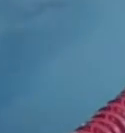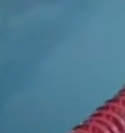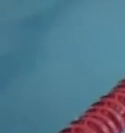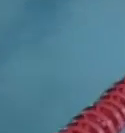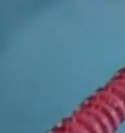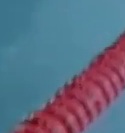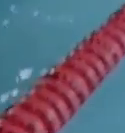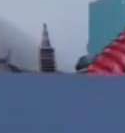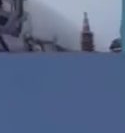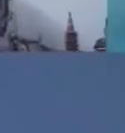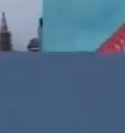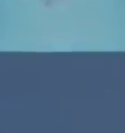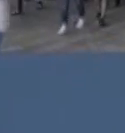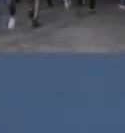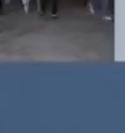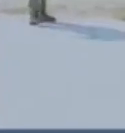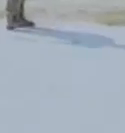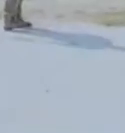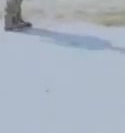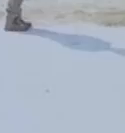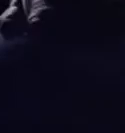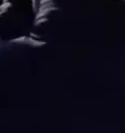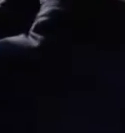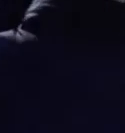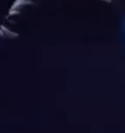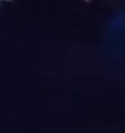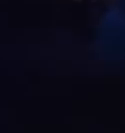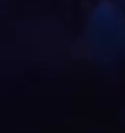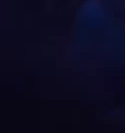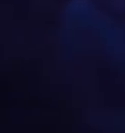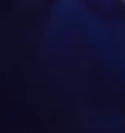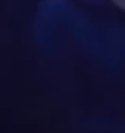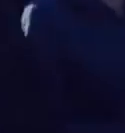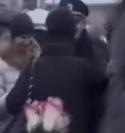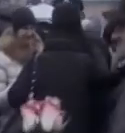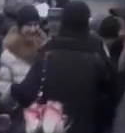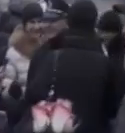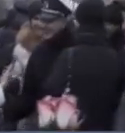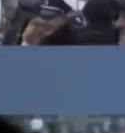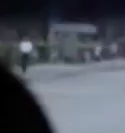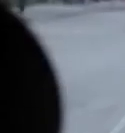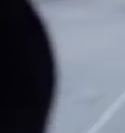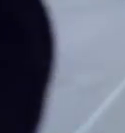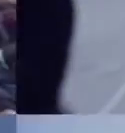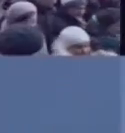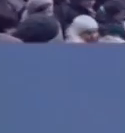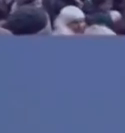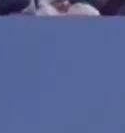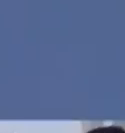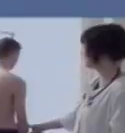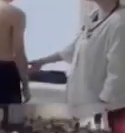20